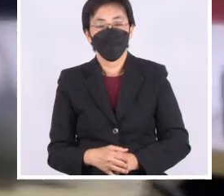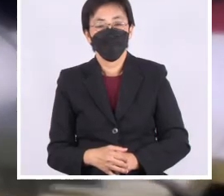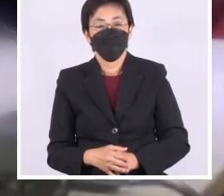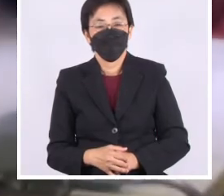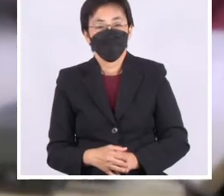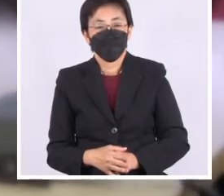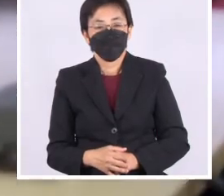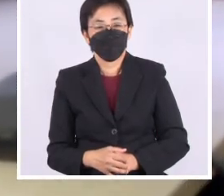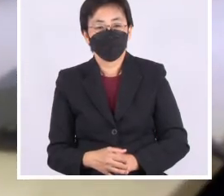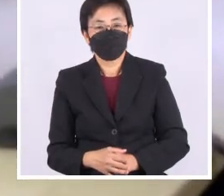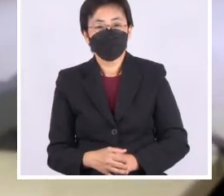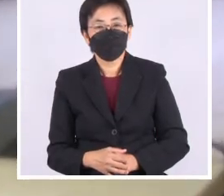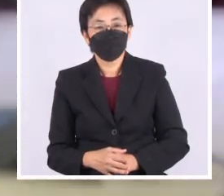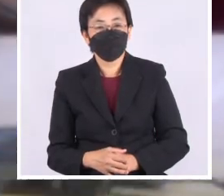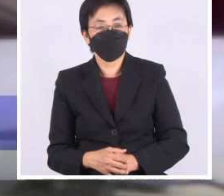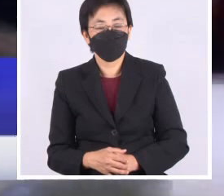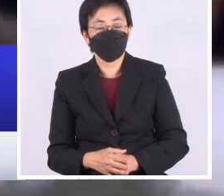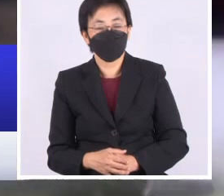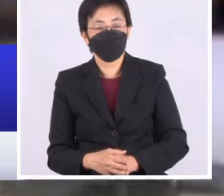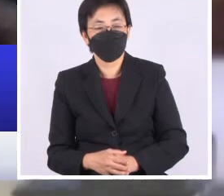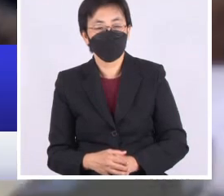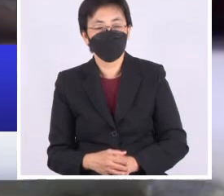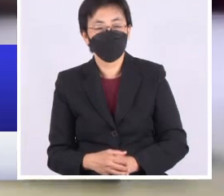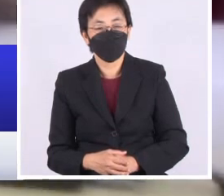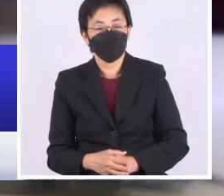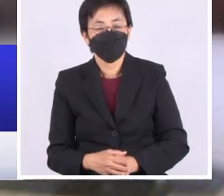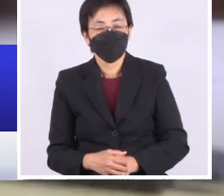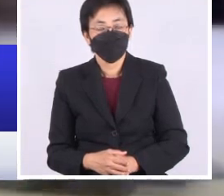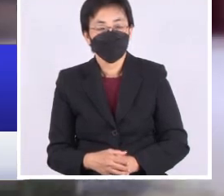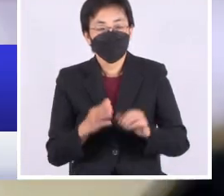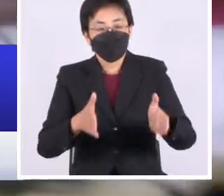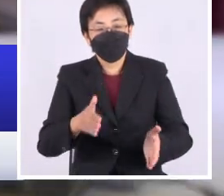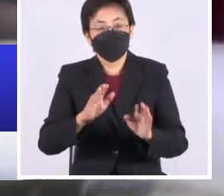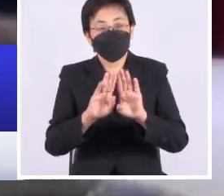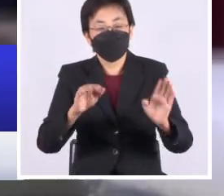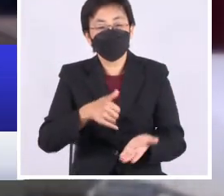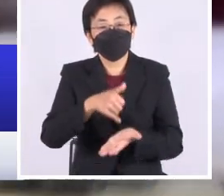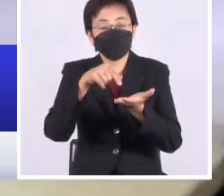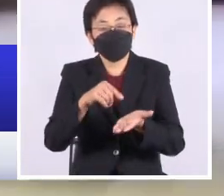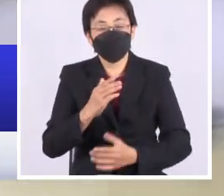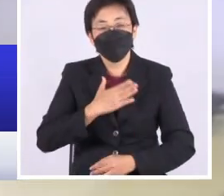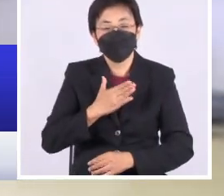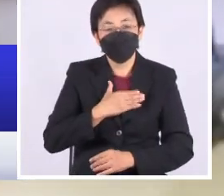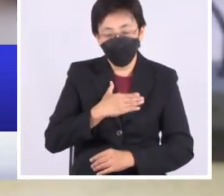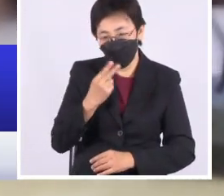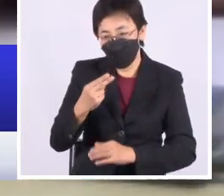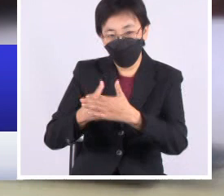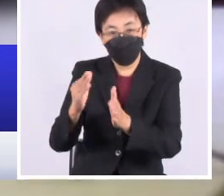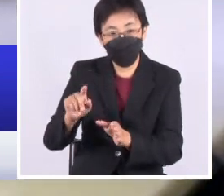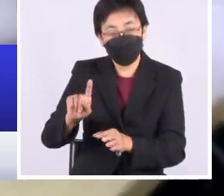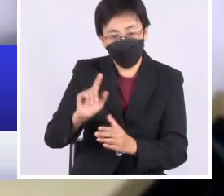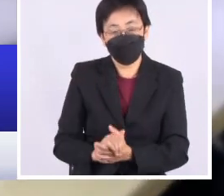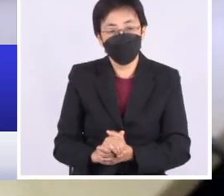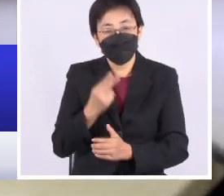ห้องน้องก็เดินผ่านจากลิฟต์ไปเป็นห้องแรก ห้องแรก ครับณตอนนั้นคือน้องเดินลงไปข้างล่